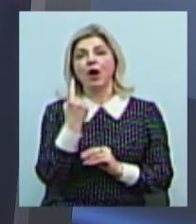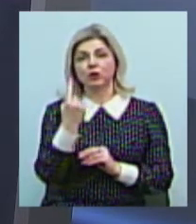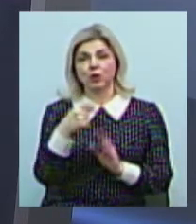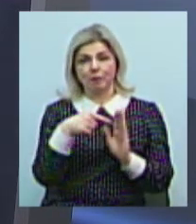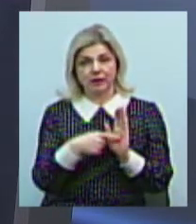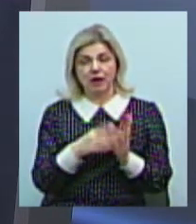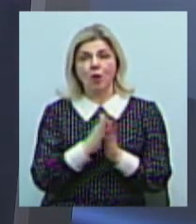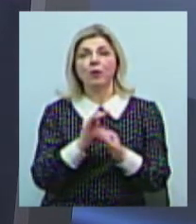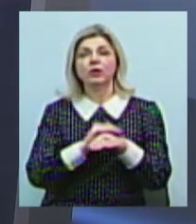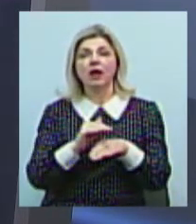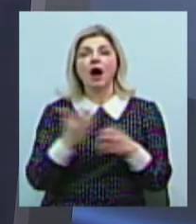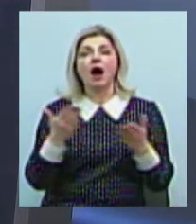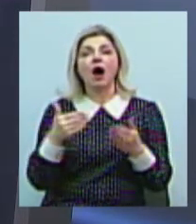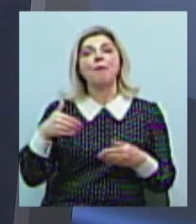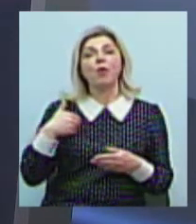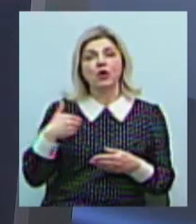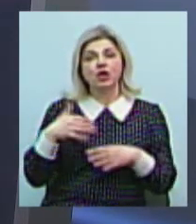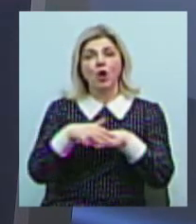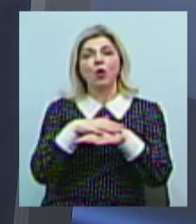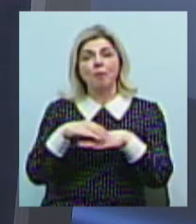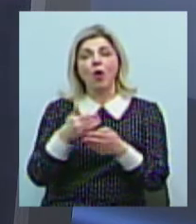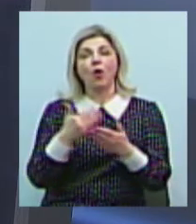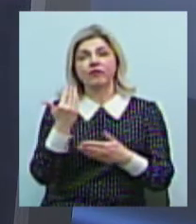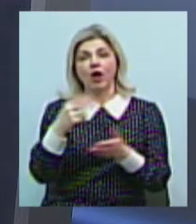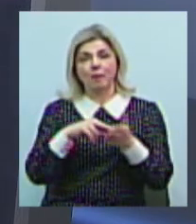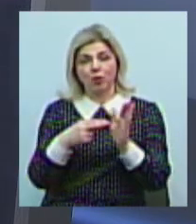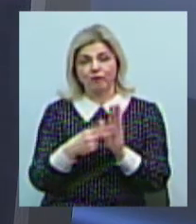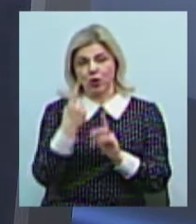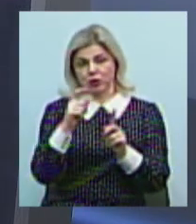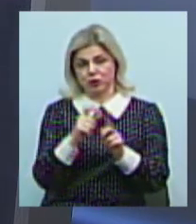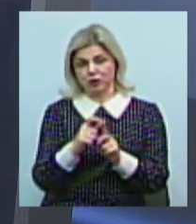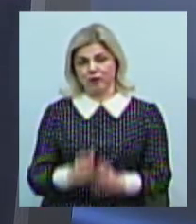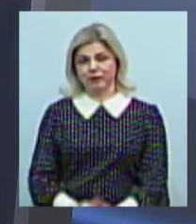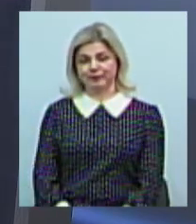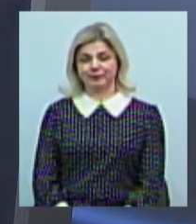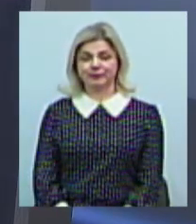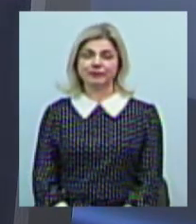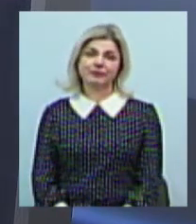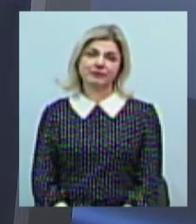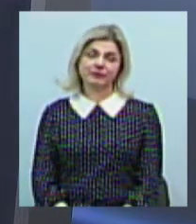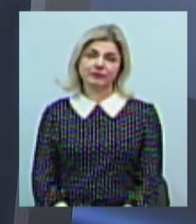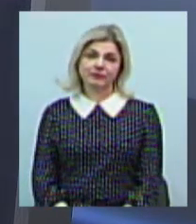Будь ласка, яка користь громаді від вашого проєкту? Одне буквально слово, будь ласка. Ну,